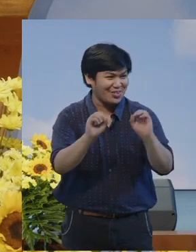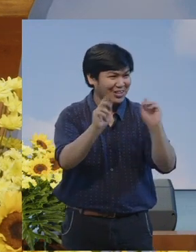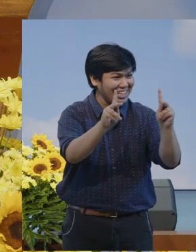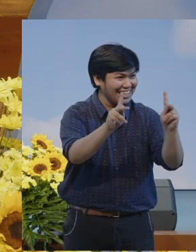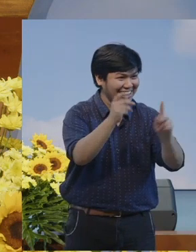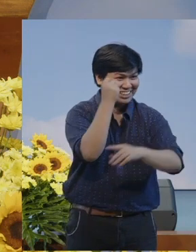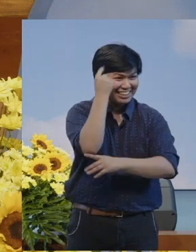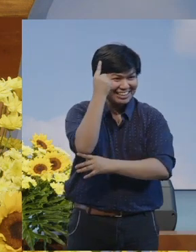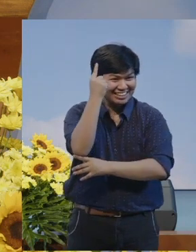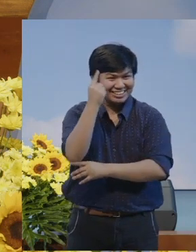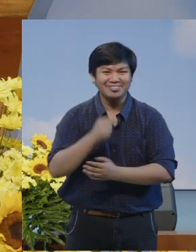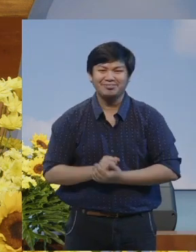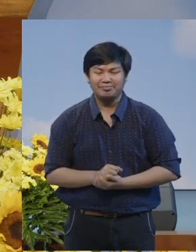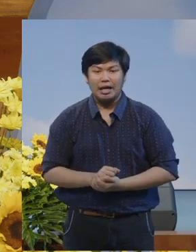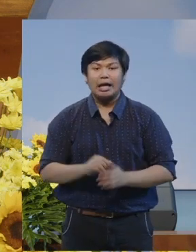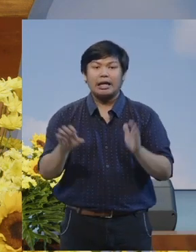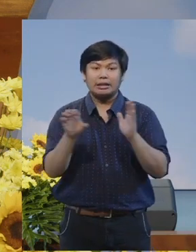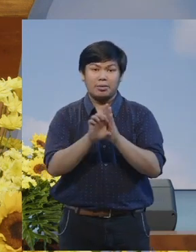gawain ng mga okulto,